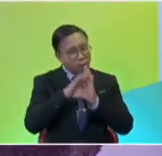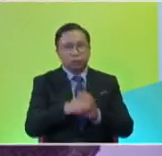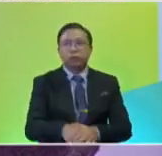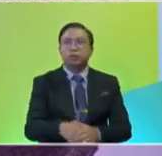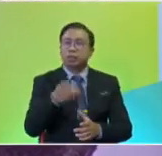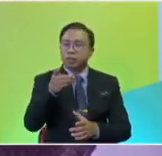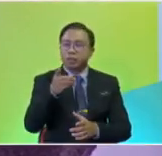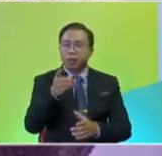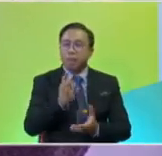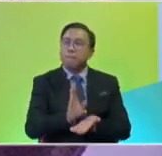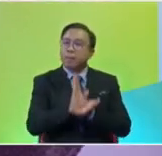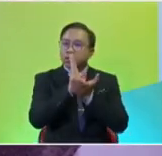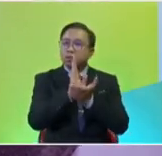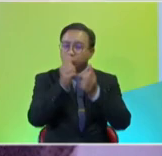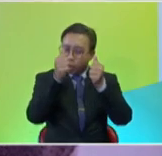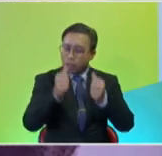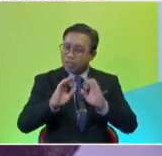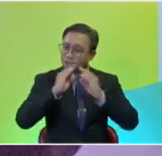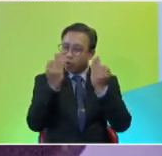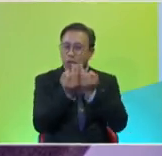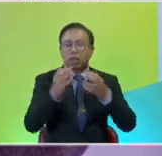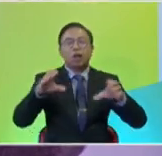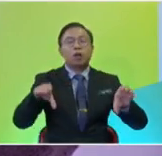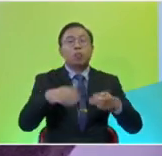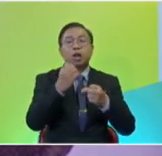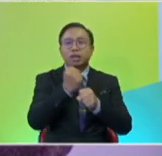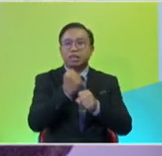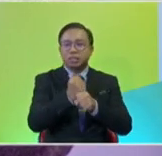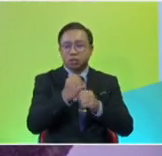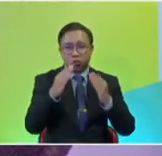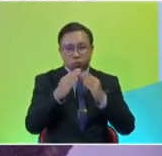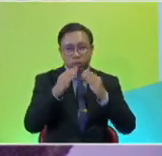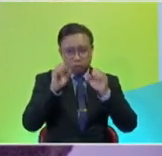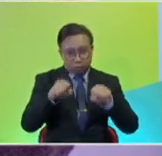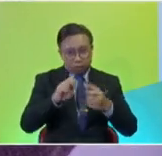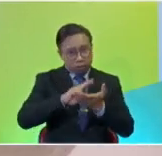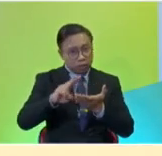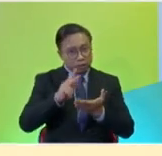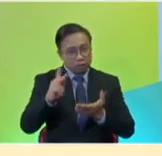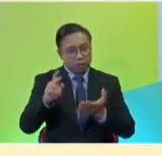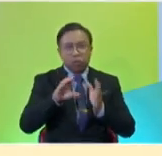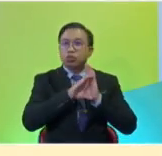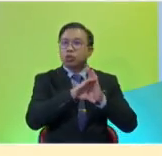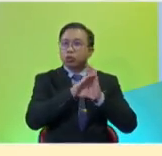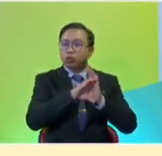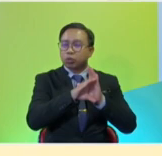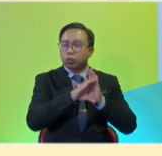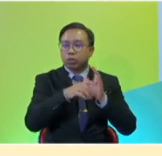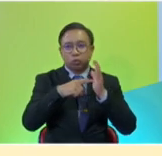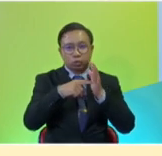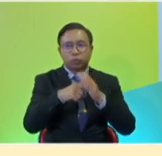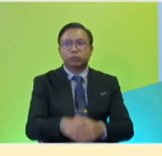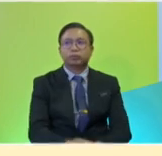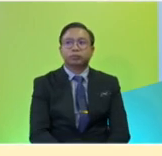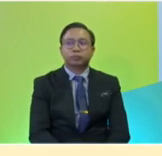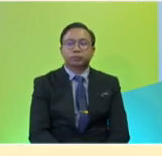membantu Ali keluarganya membuat kejar rumah boleh bacakan tak contoh yang dia tunjuk disini